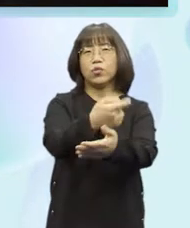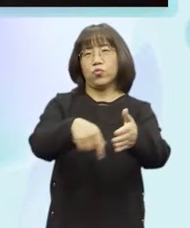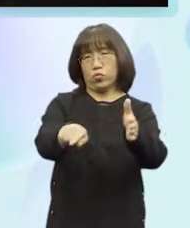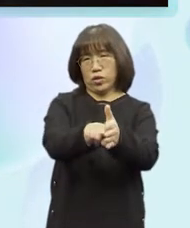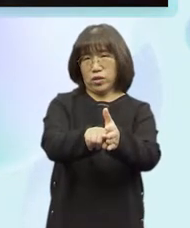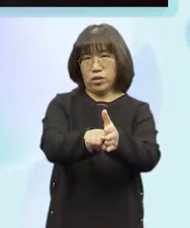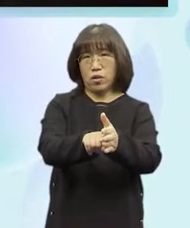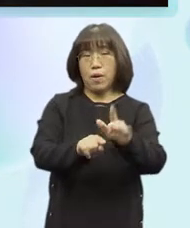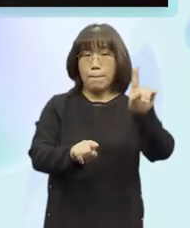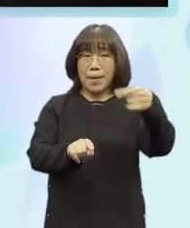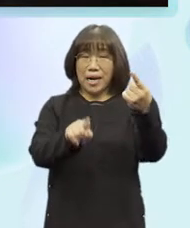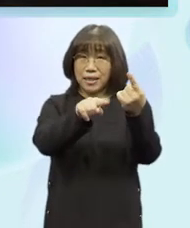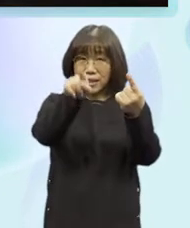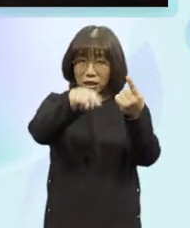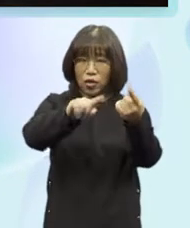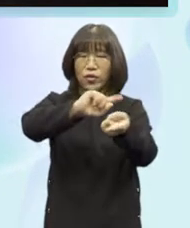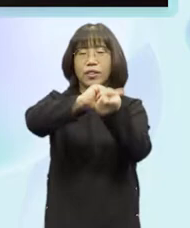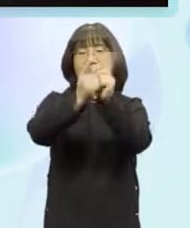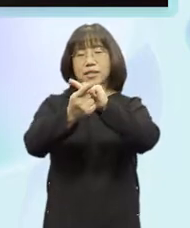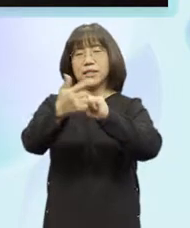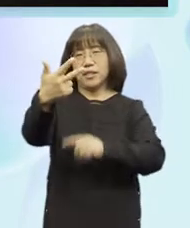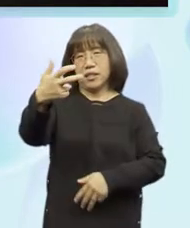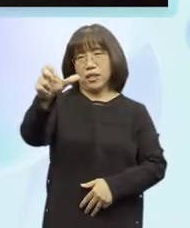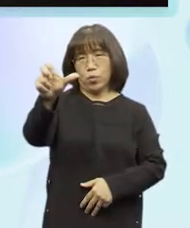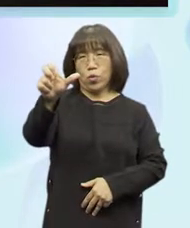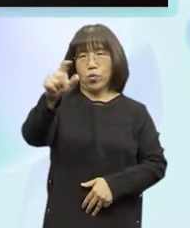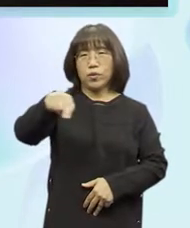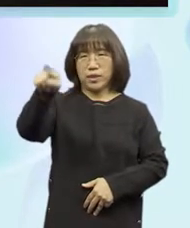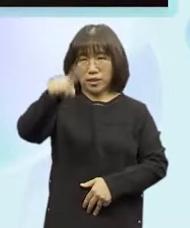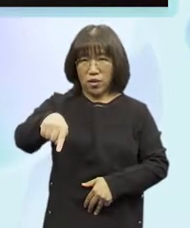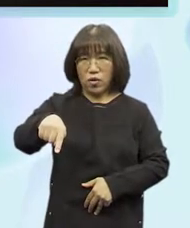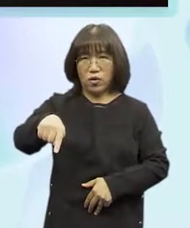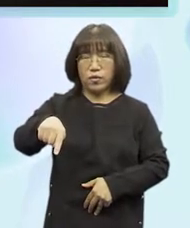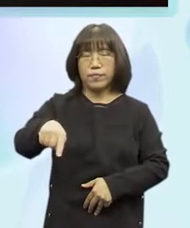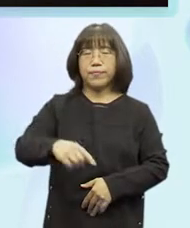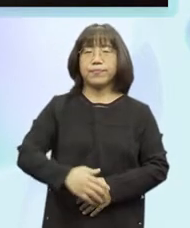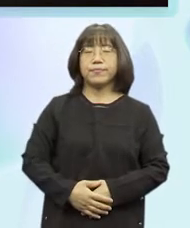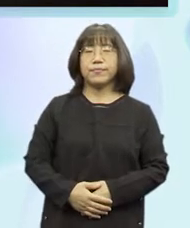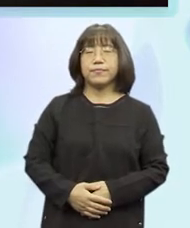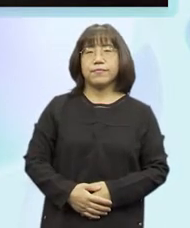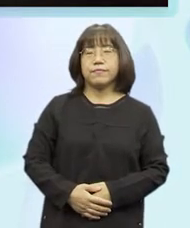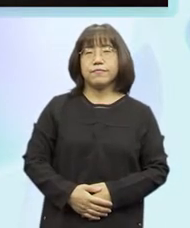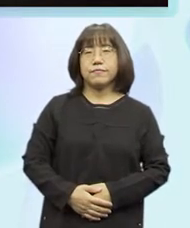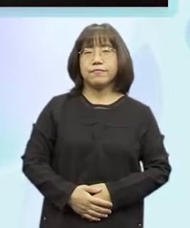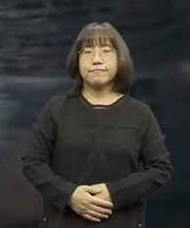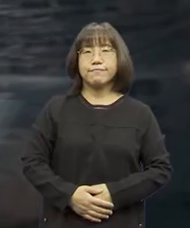100리터짜리 쓰레기 종량제 봉투 대신 75리터 종량제 봉투를 사용해야 합니다.